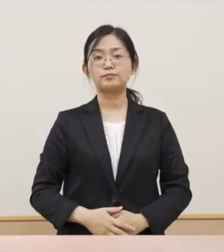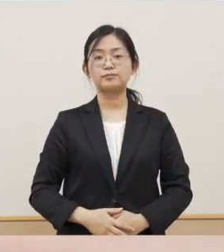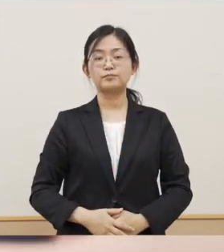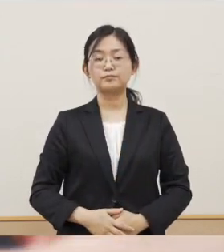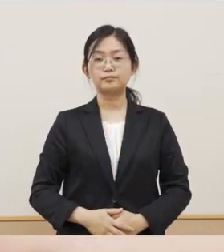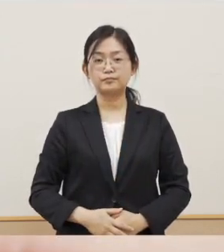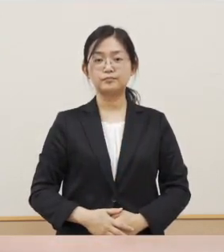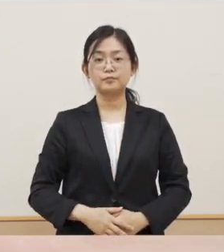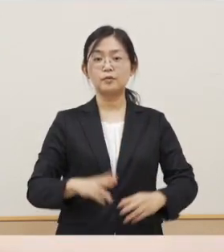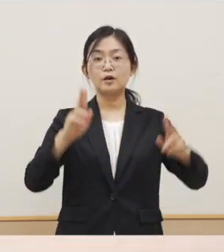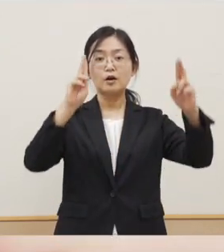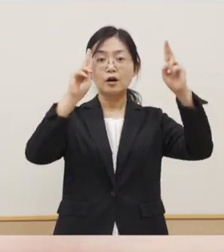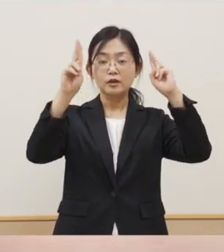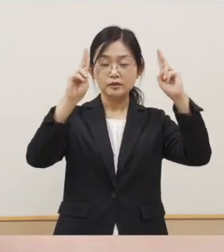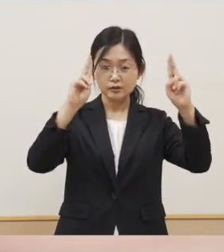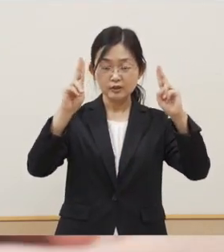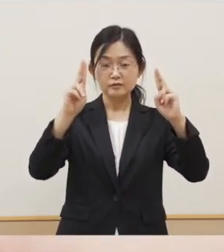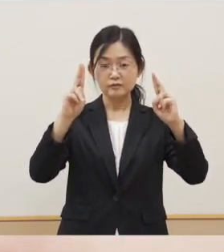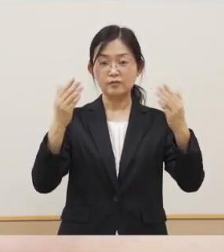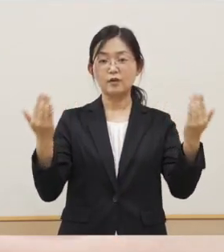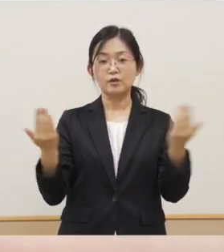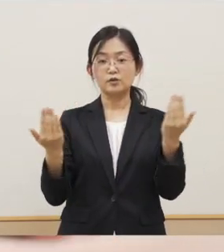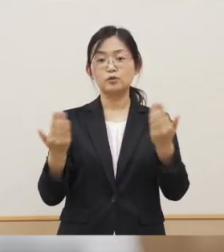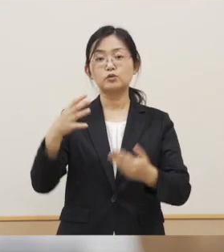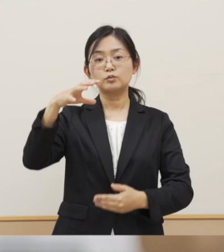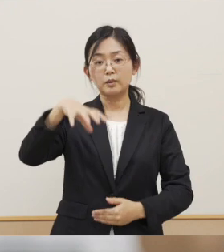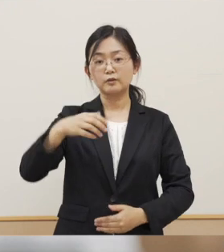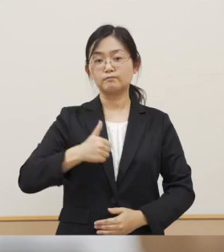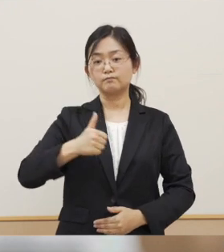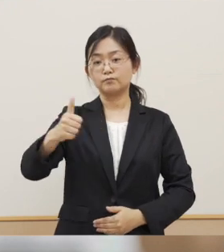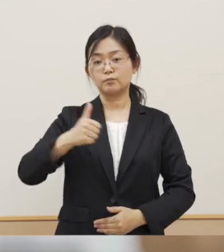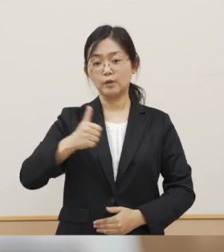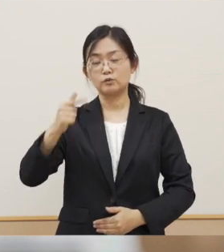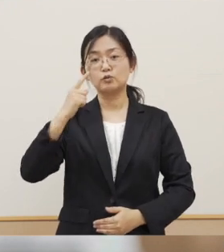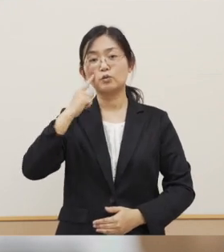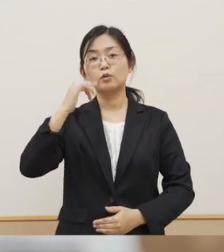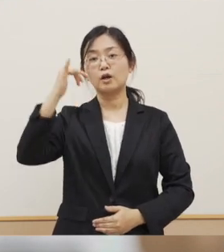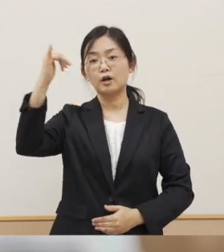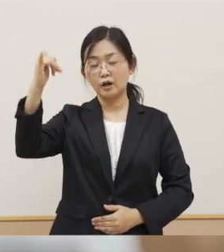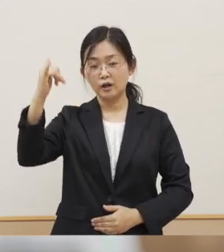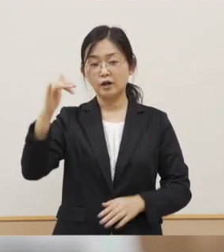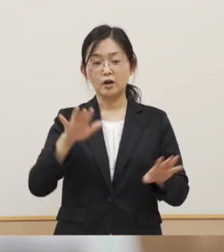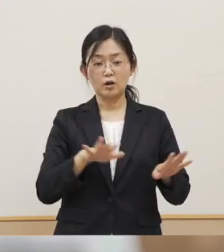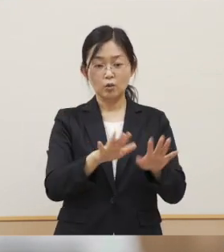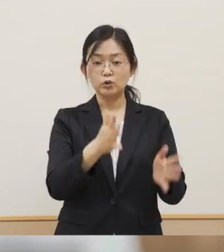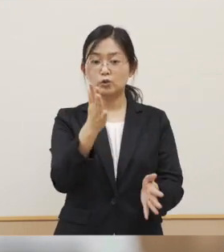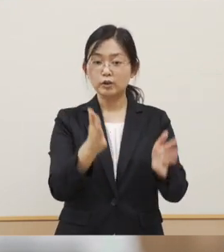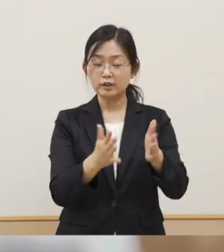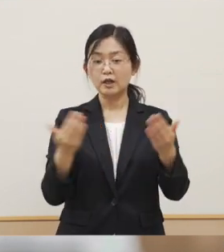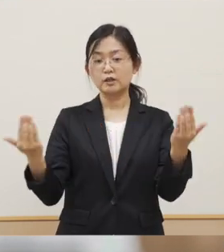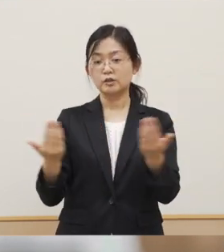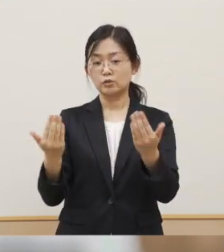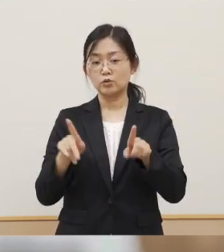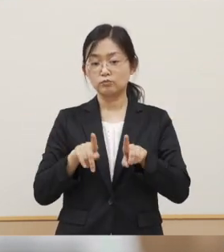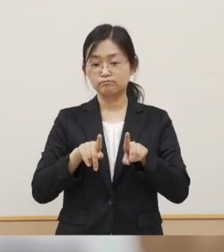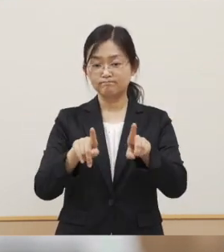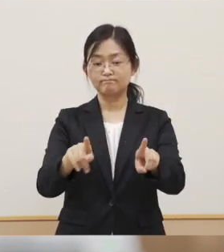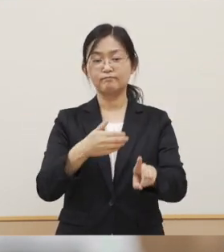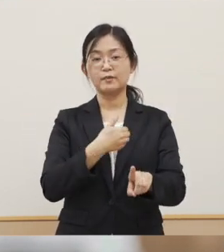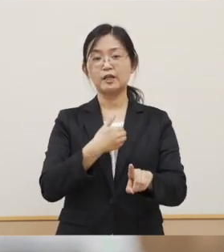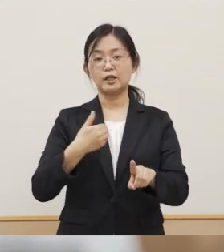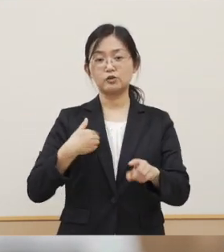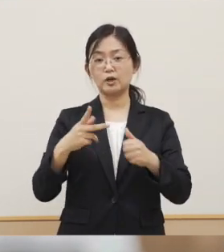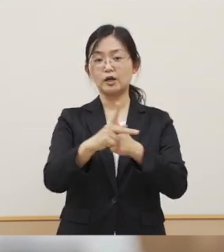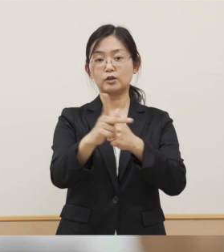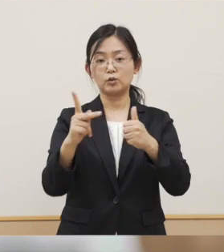事業者は職場で働く保護者が仕事と子育てを両立できるよう、就労環境の整備に努め